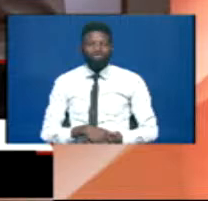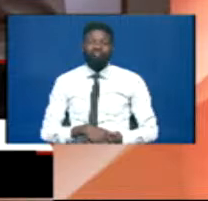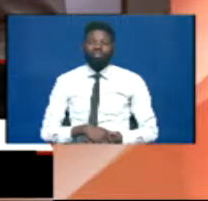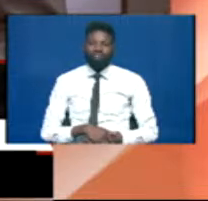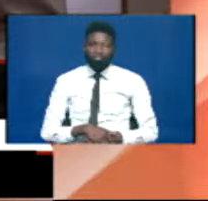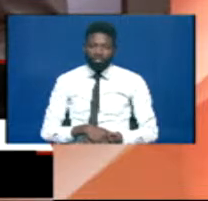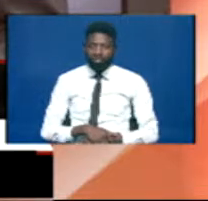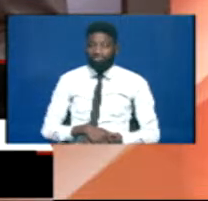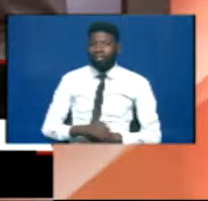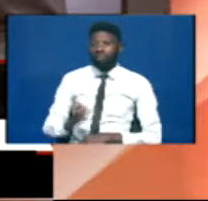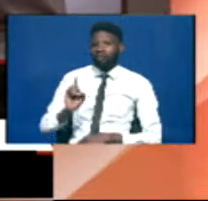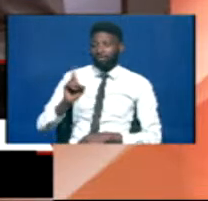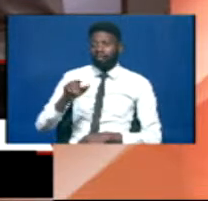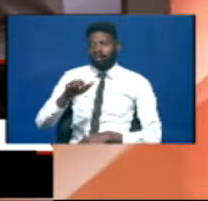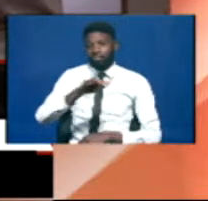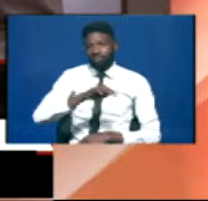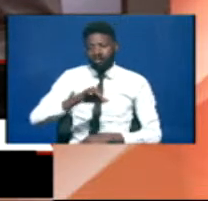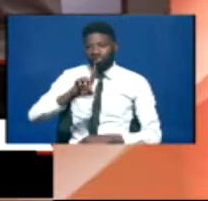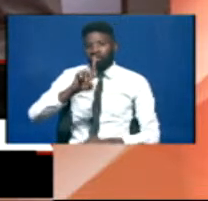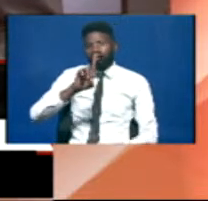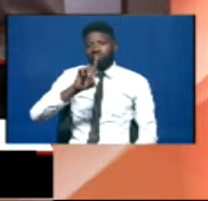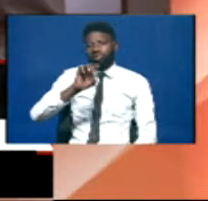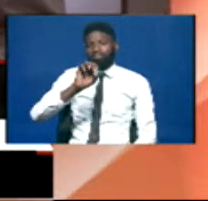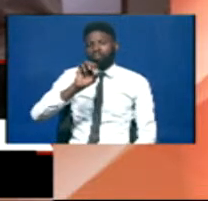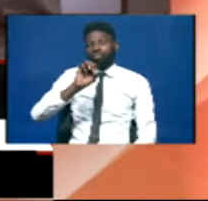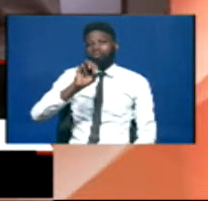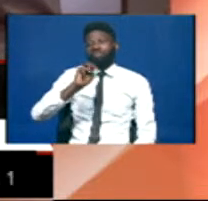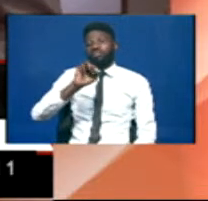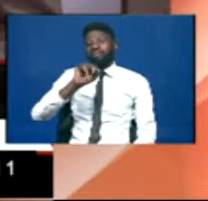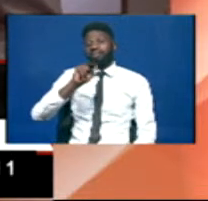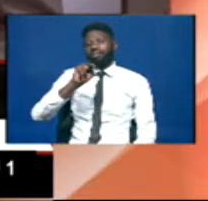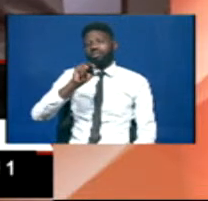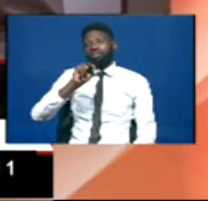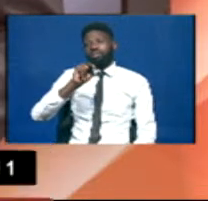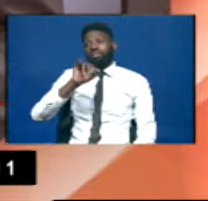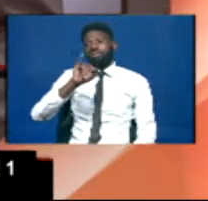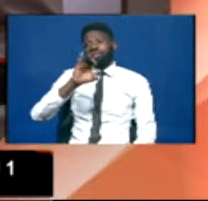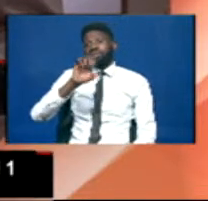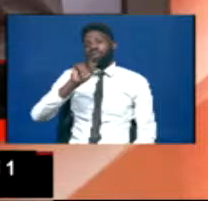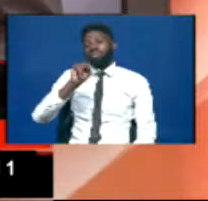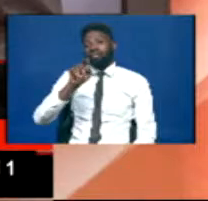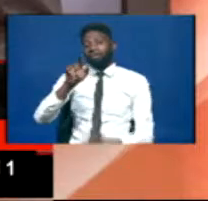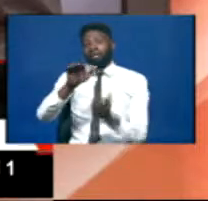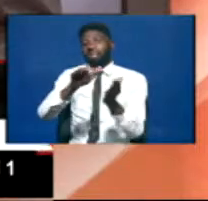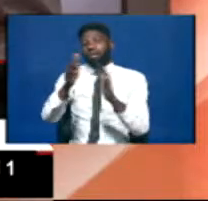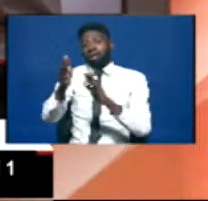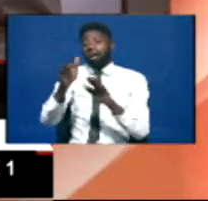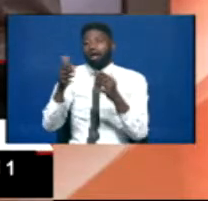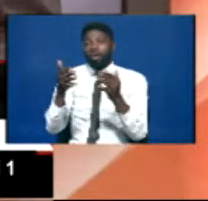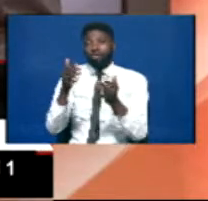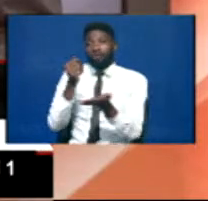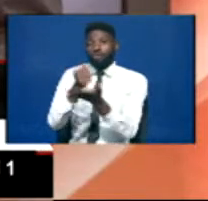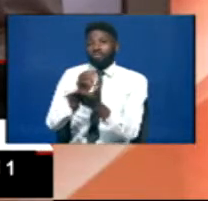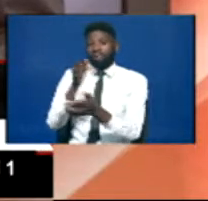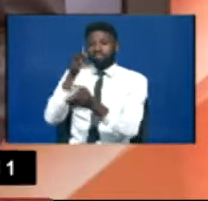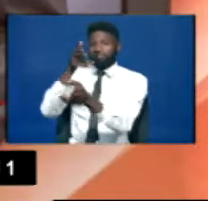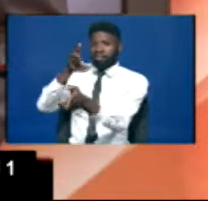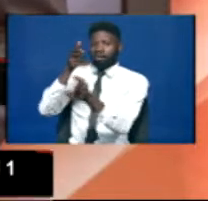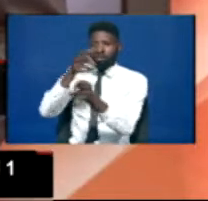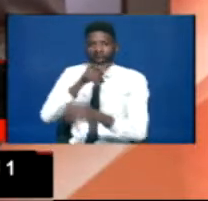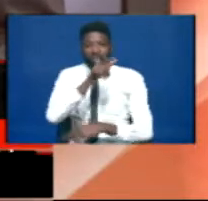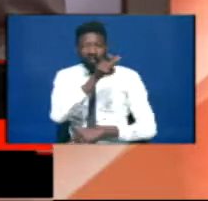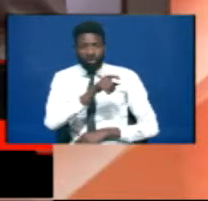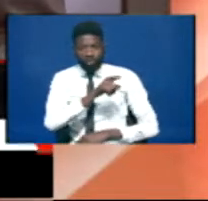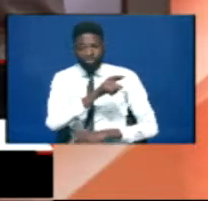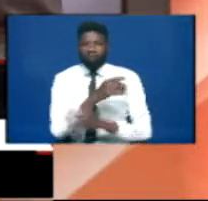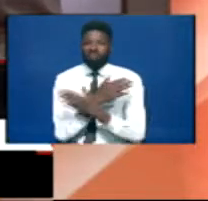wa Jamhuri ya Dominican, Orlando George Mera, aliuawa kwa kupigwa risasi afisini mwake na mpiganaji mmoja aliyetajwa kuwa rafiki